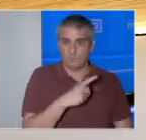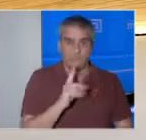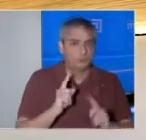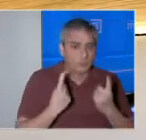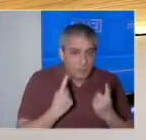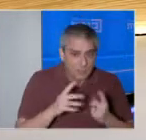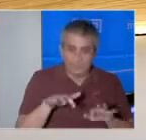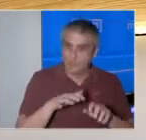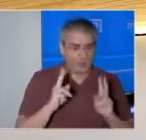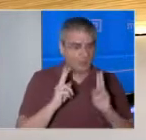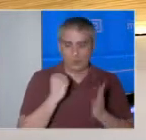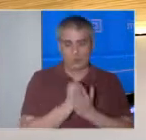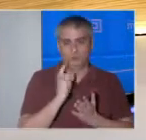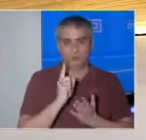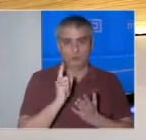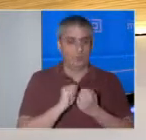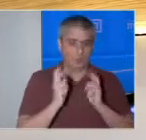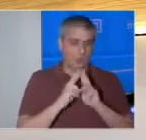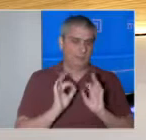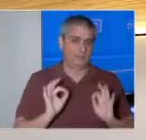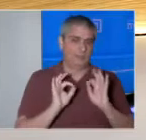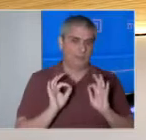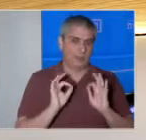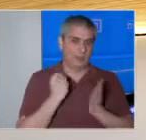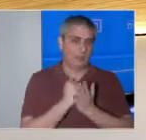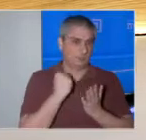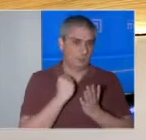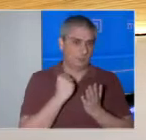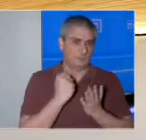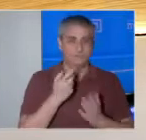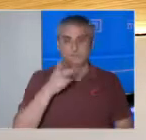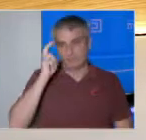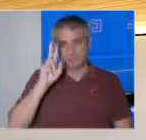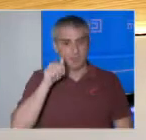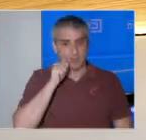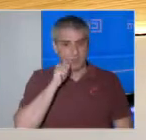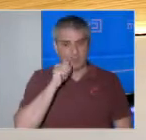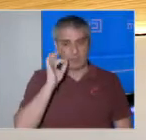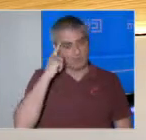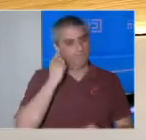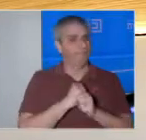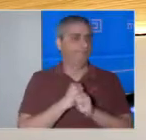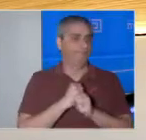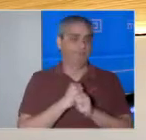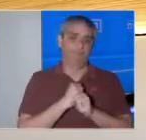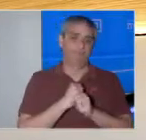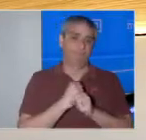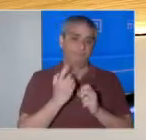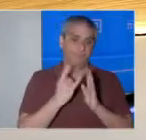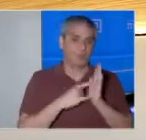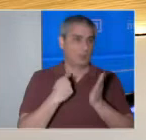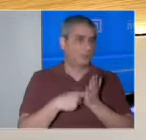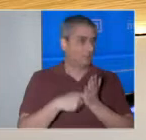שקרה, המליאה לא אישרה, או לא התכנסה בכלל, לאשר. אז גנץ וכחול לבן עדיין עומדים על שלהם,